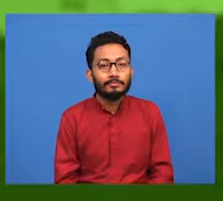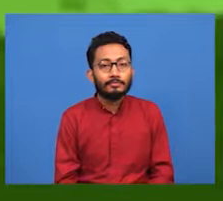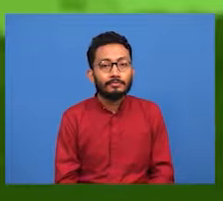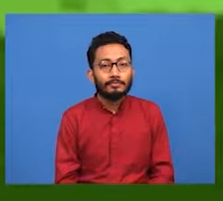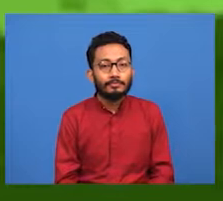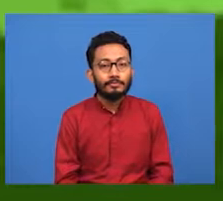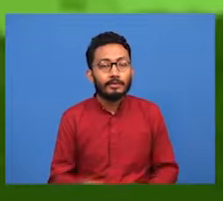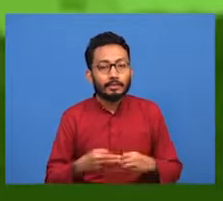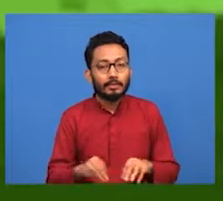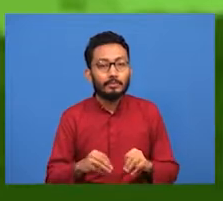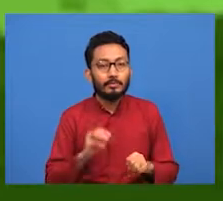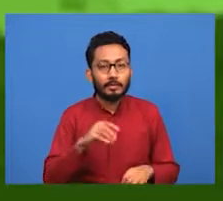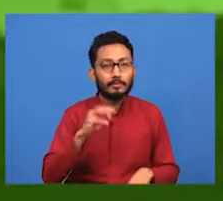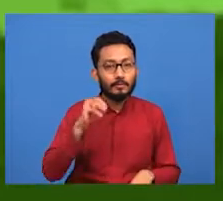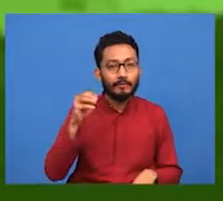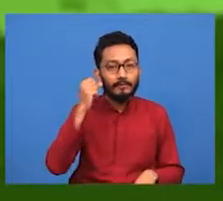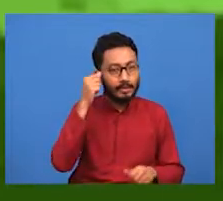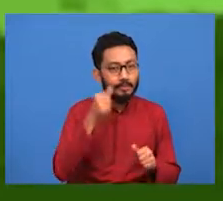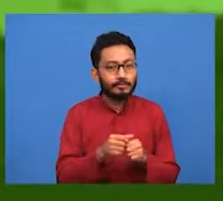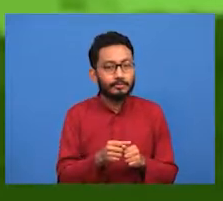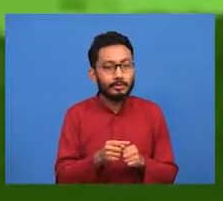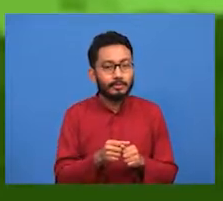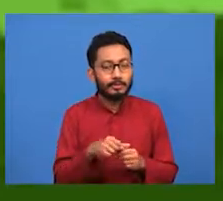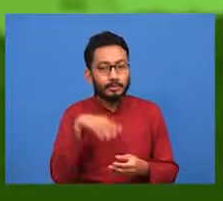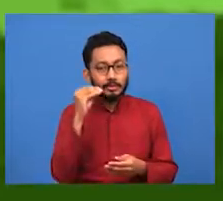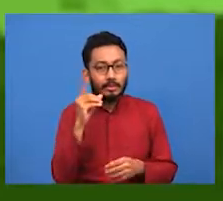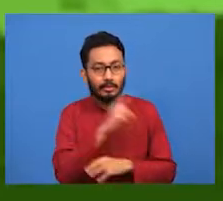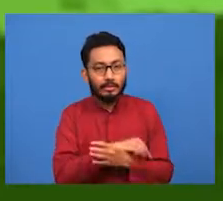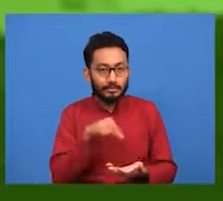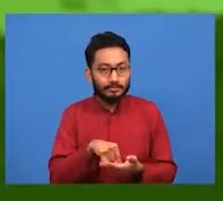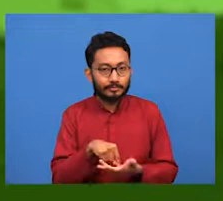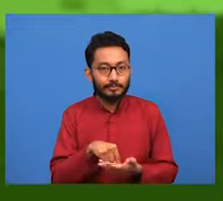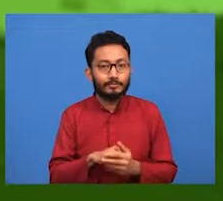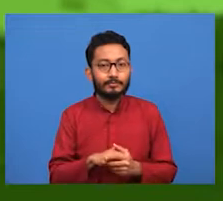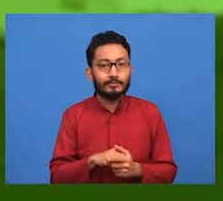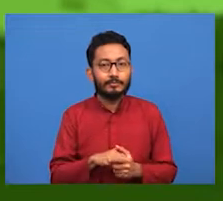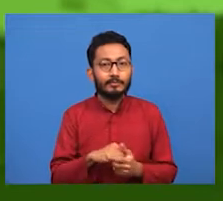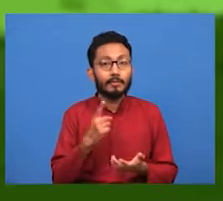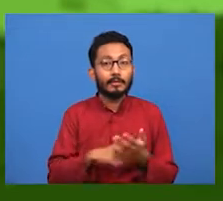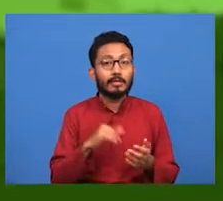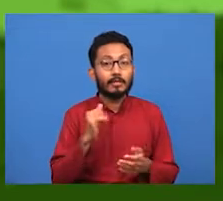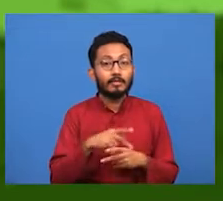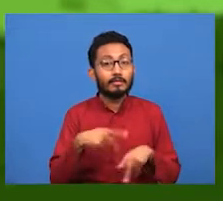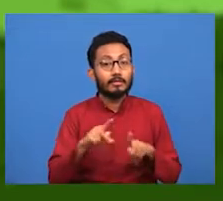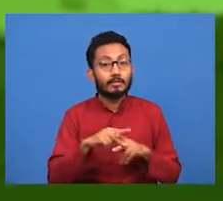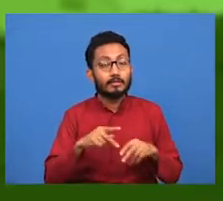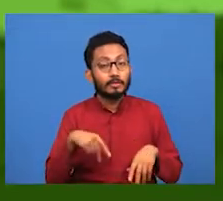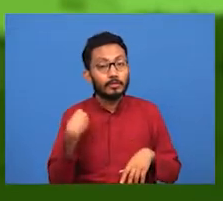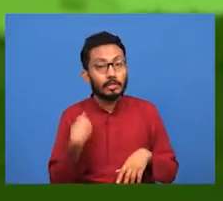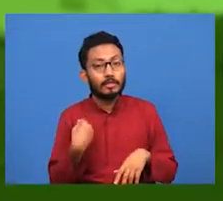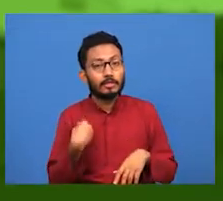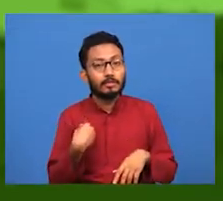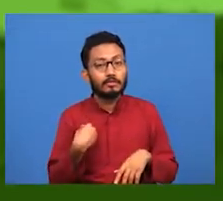Masihkah murid-murid ingat isi pembelajaran kita tadi? Apa yang perlu ada selepas kata kerja